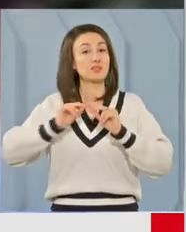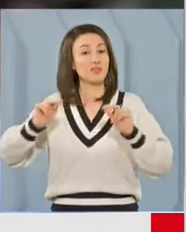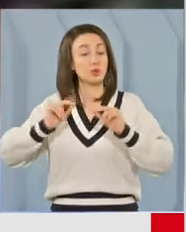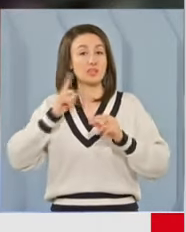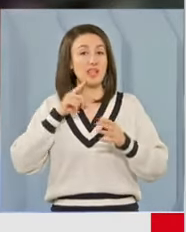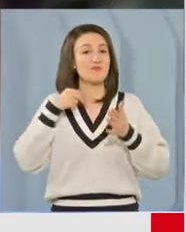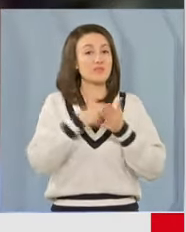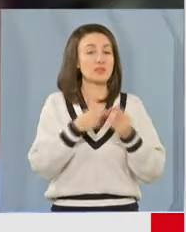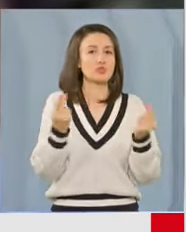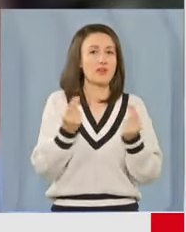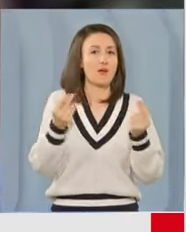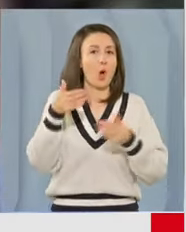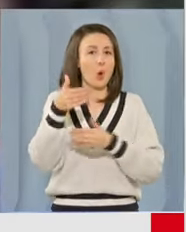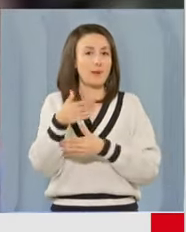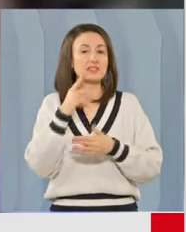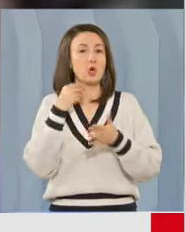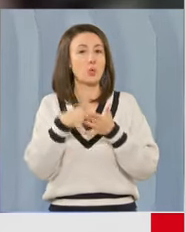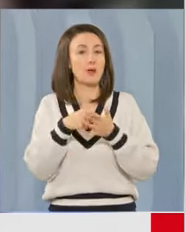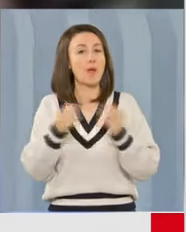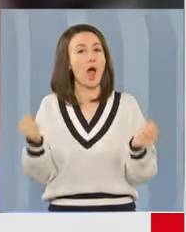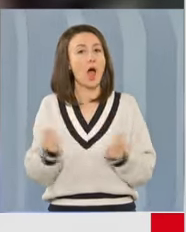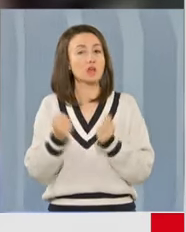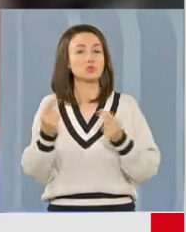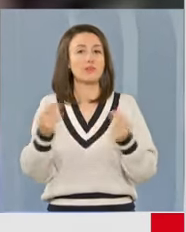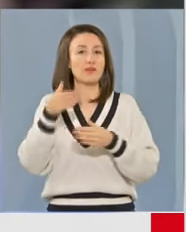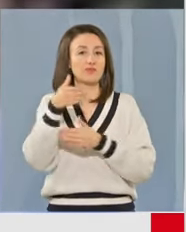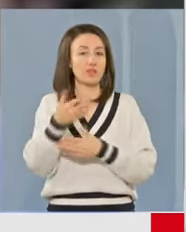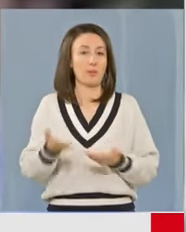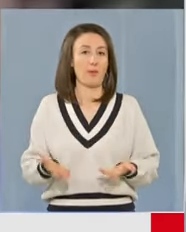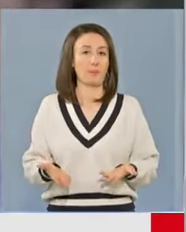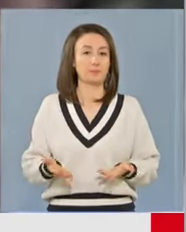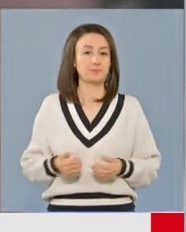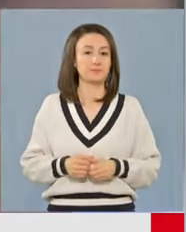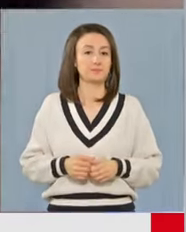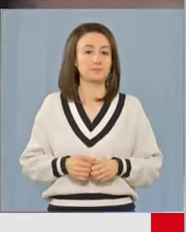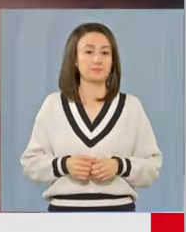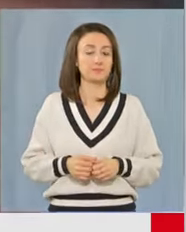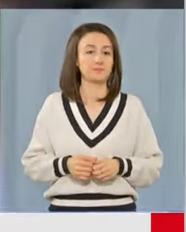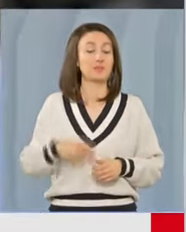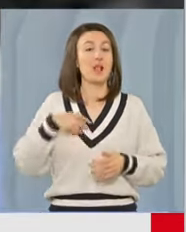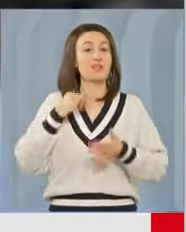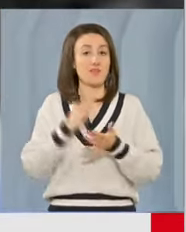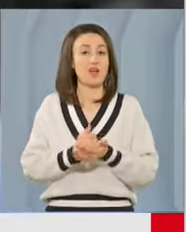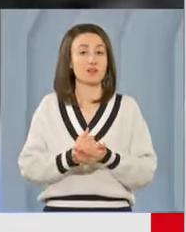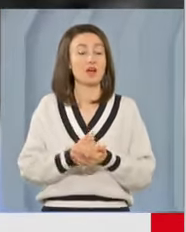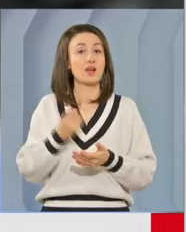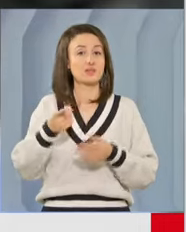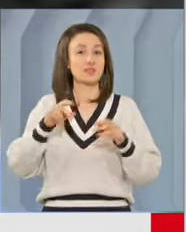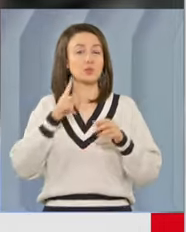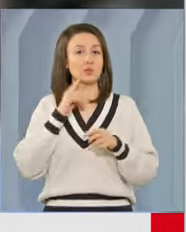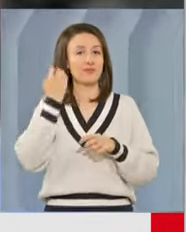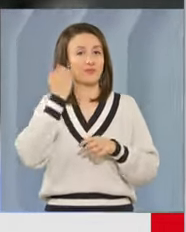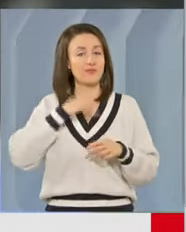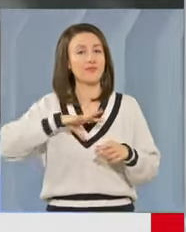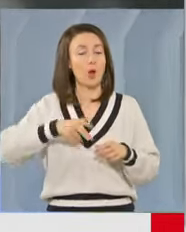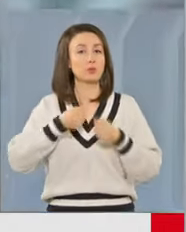investim în Nu știu Ce companii să cumpărăm acțiuni la nu știu ce firme adevărat asta sunt fraudele